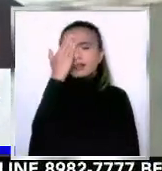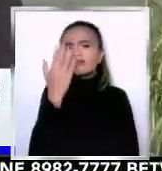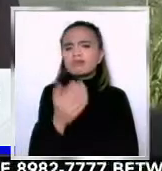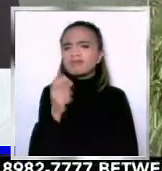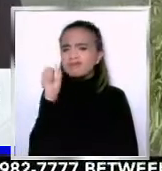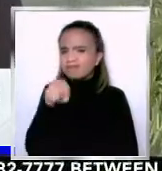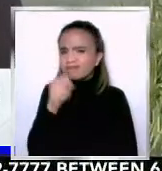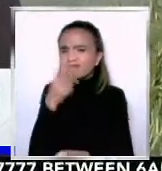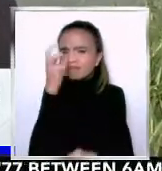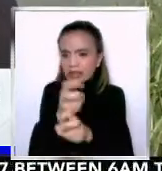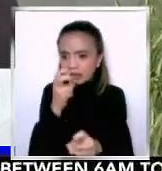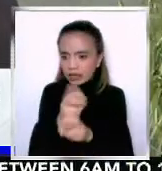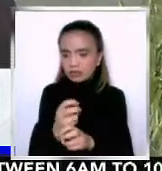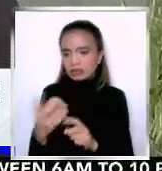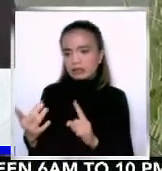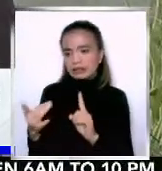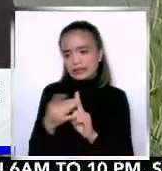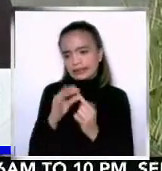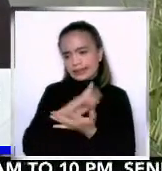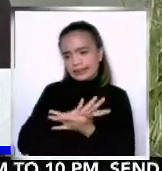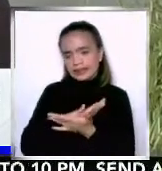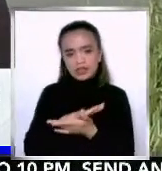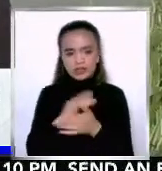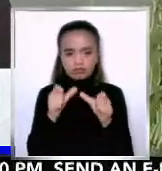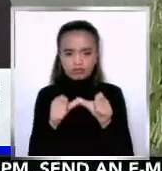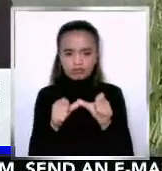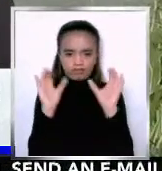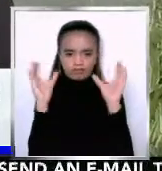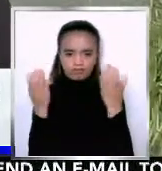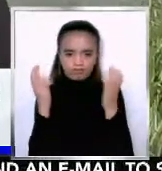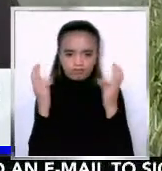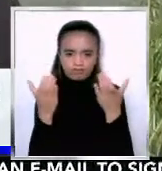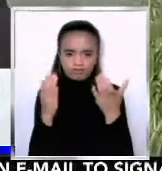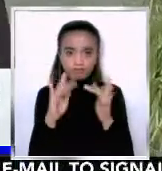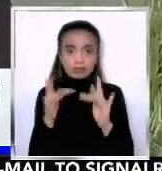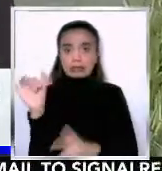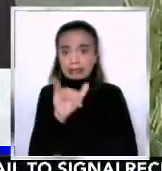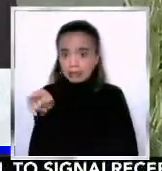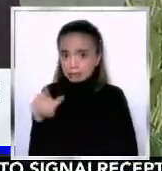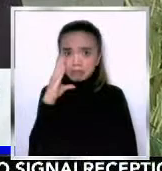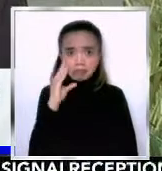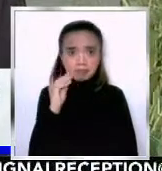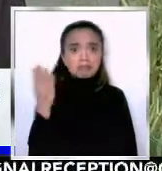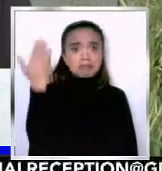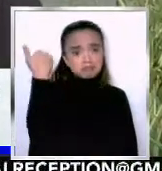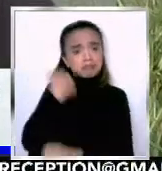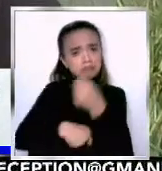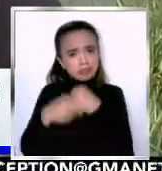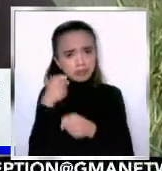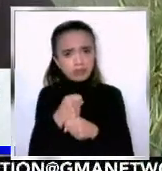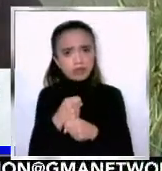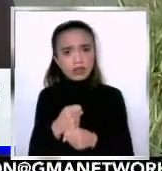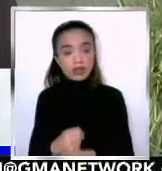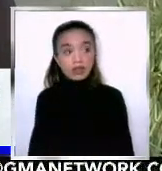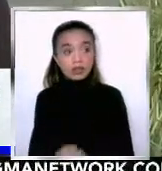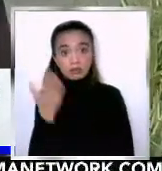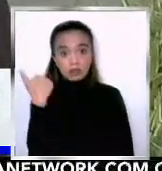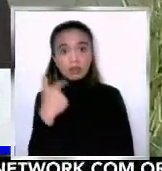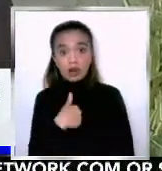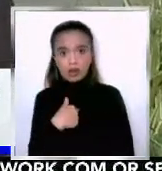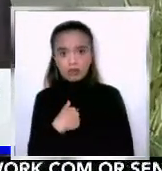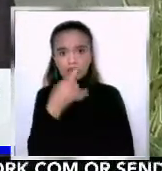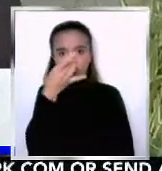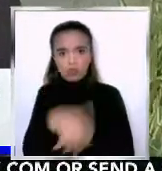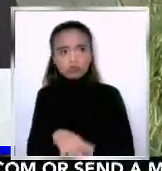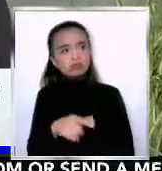ka habang naka-online class dahil ganun siya last year. Kasi that time, ako lang po yung nag-positive sa mga klase namin.